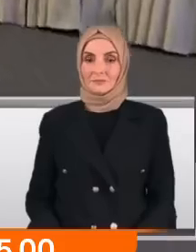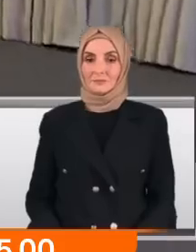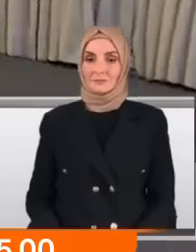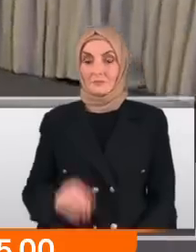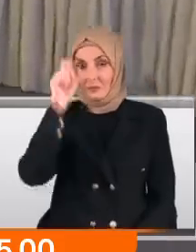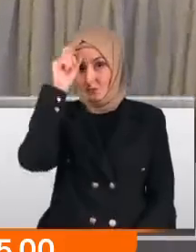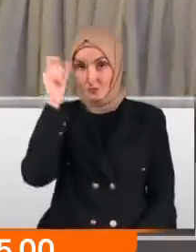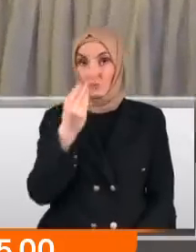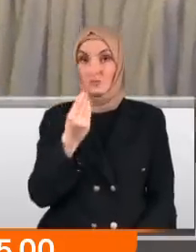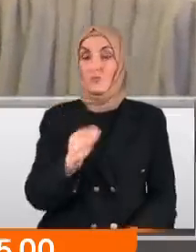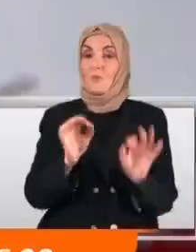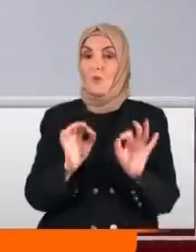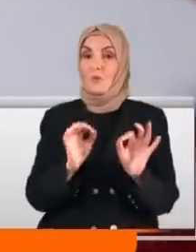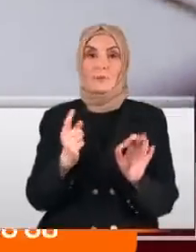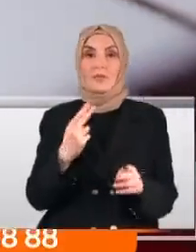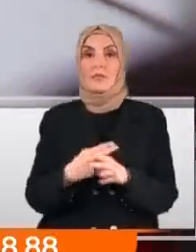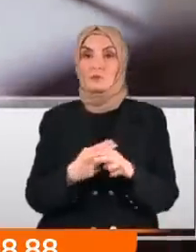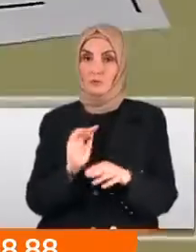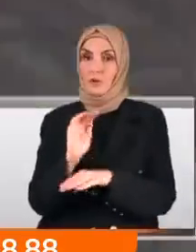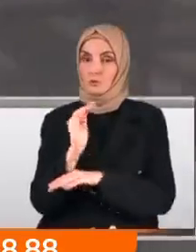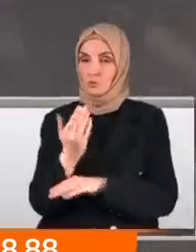Türkiye çok önemli bir deneyimi yaşıyor.